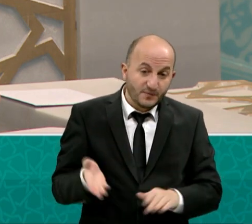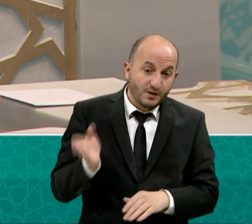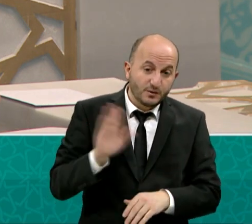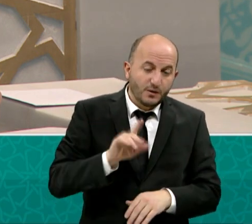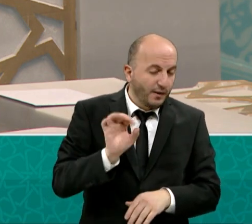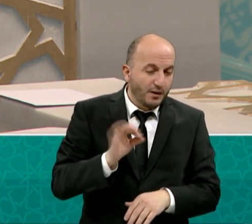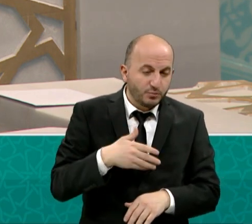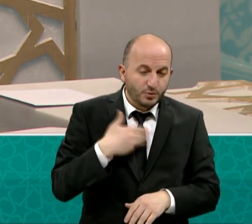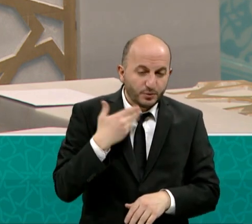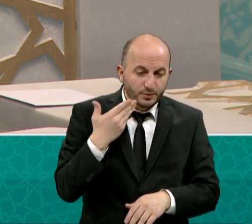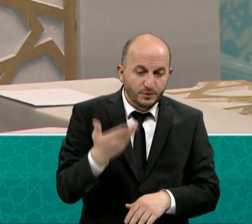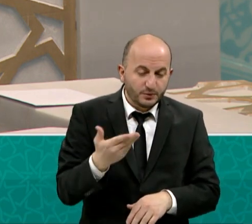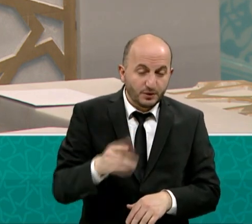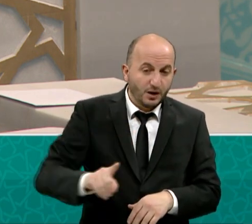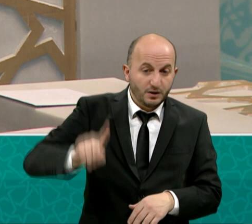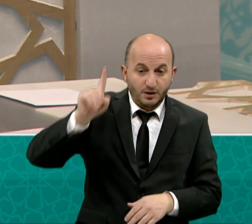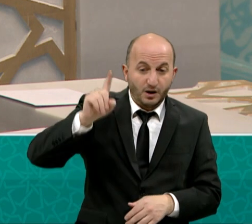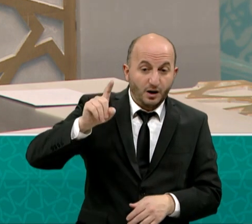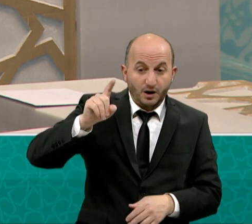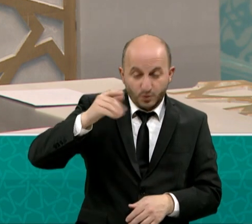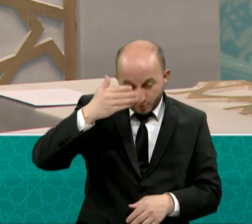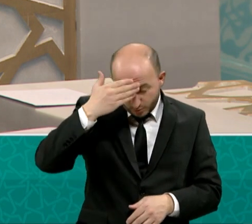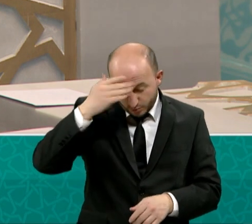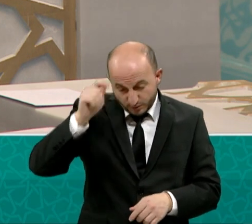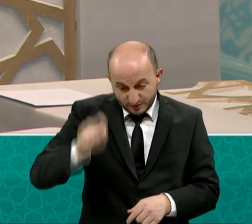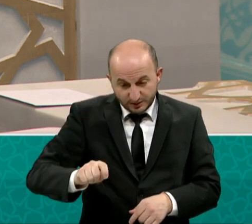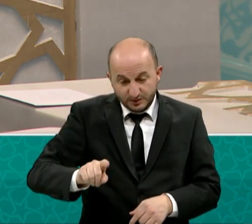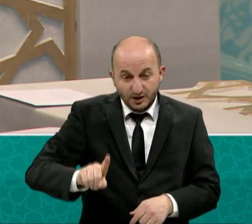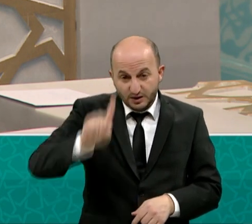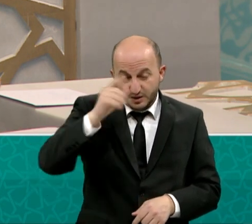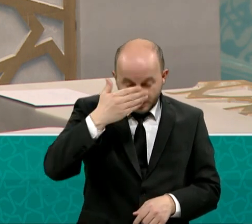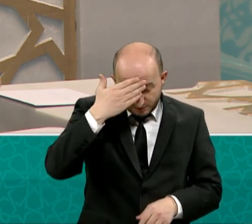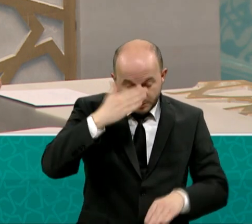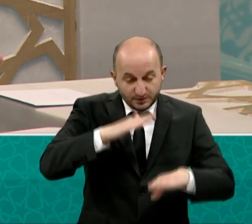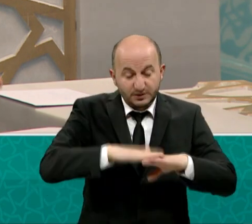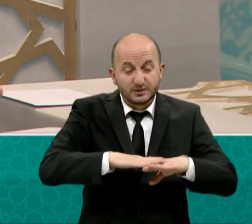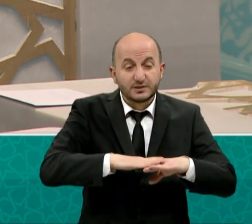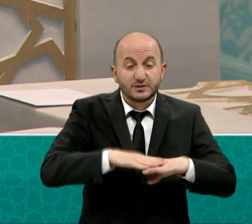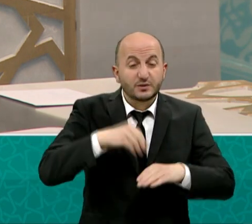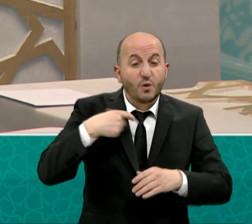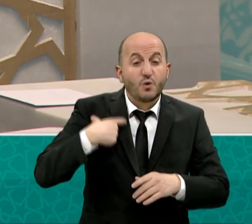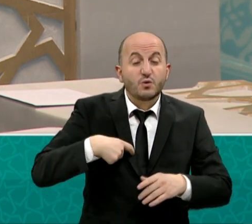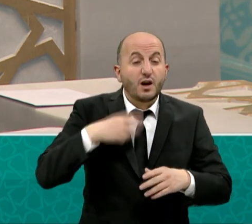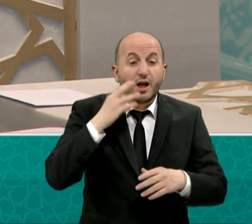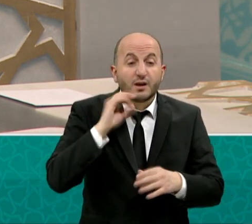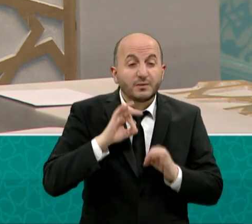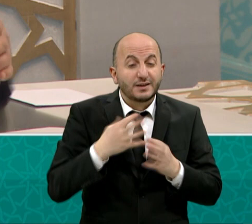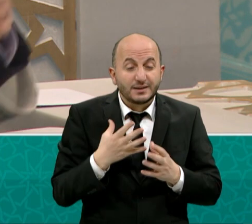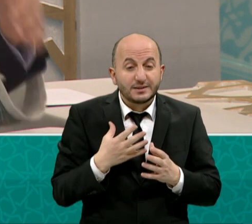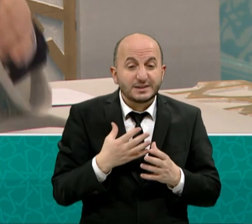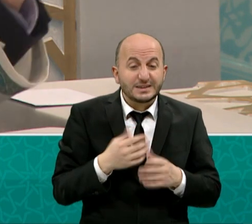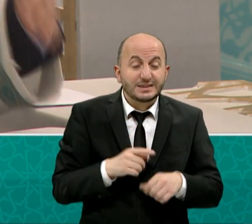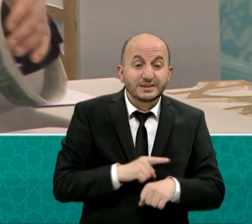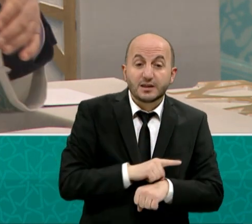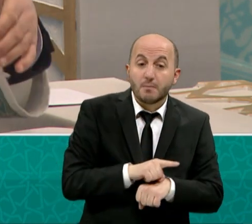buyuruyor? Allah'a kulluk edin. Allah'a ibadet edin. Peki ibadet özel anlamda neydi kardeşlerim?